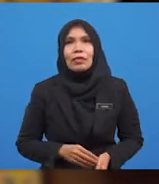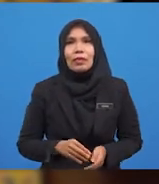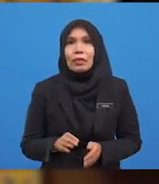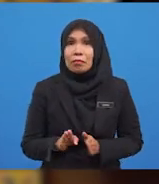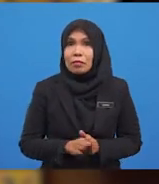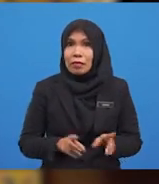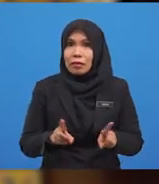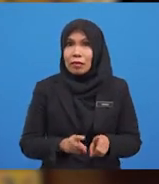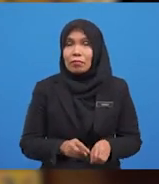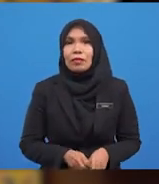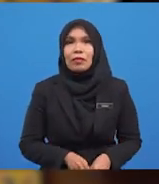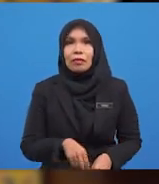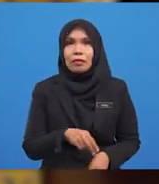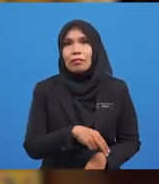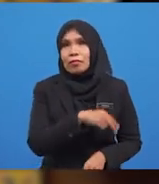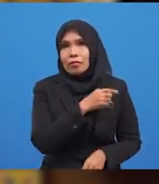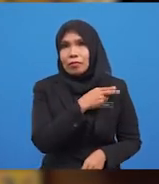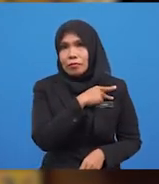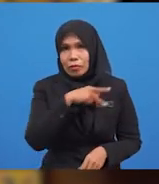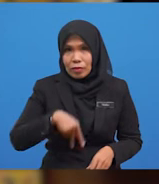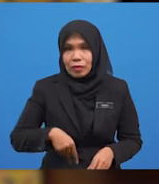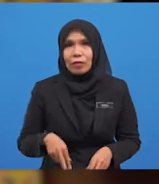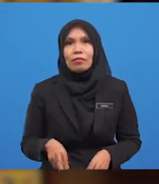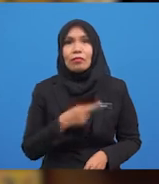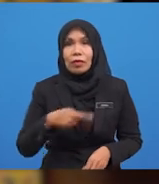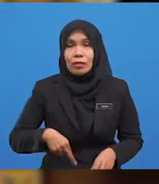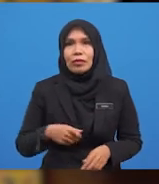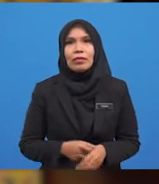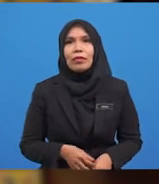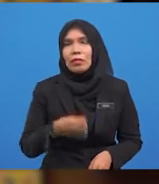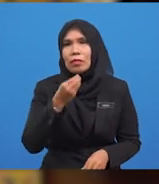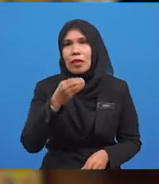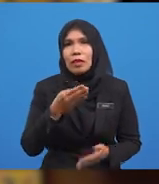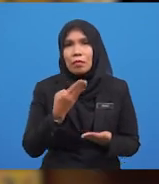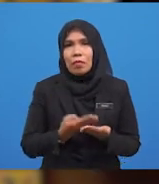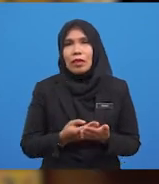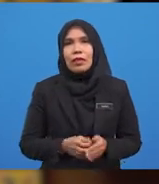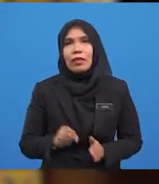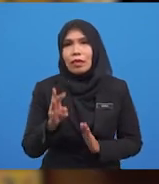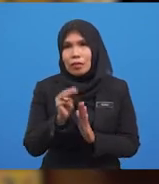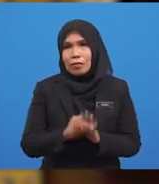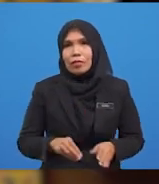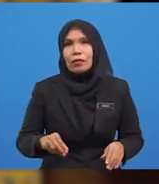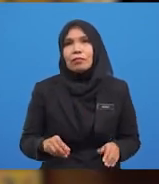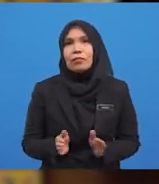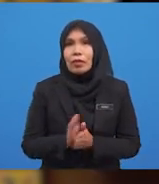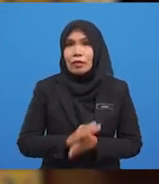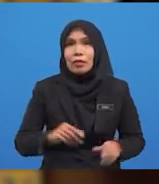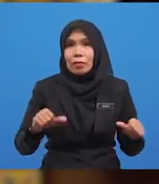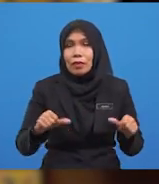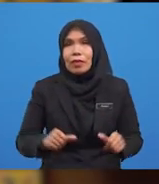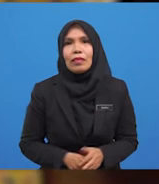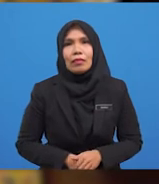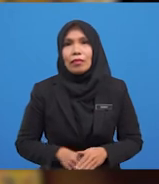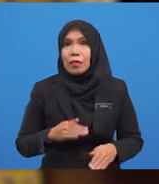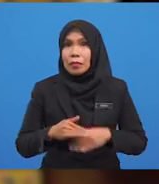sang putera raja, makanan yang baik menjadi amalan, membina jiwa hati yang